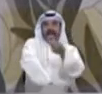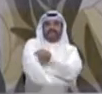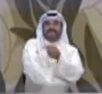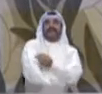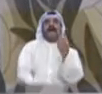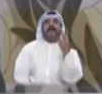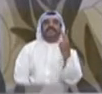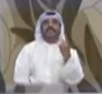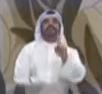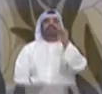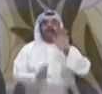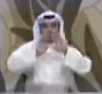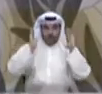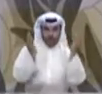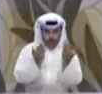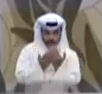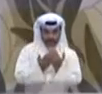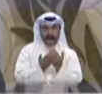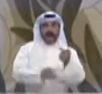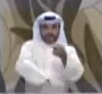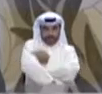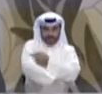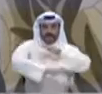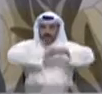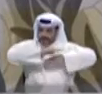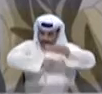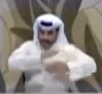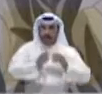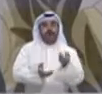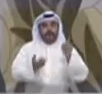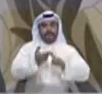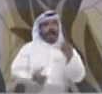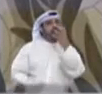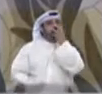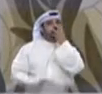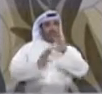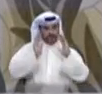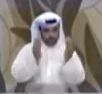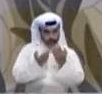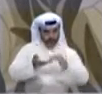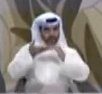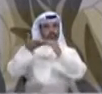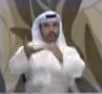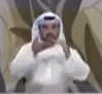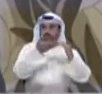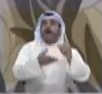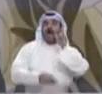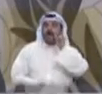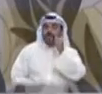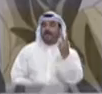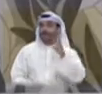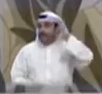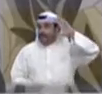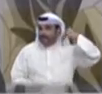بالإضافة لها اللي هي غرفة التمريض وغرفة القيار، وعندنا غرفة العناية المركزة يخدم بالنسبة للرجال والنساء. هذه عيادة